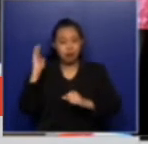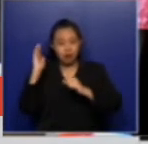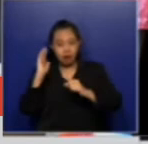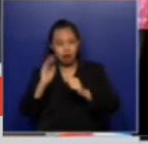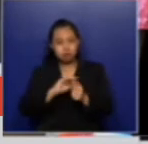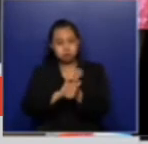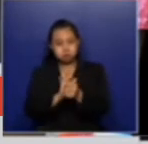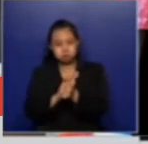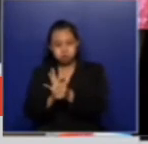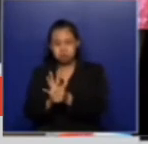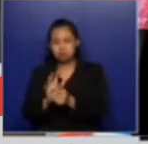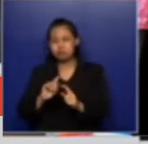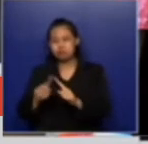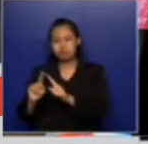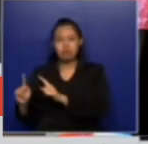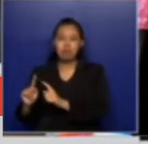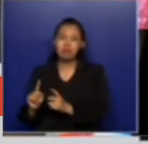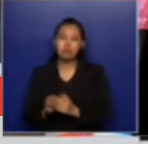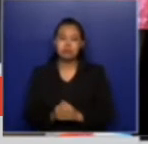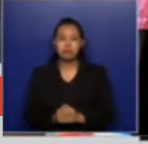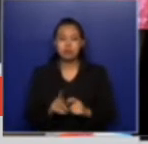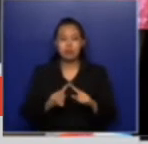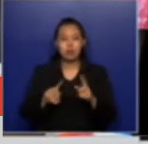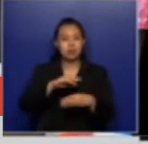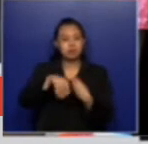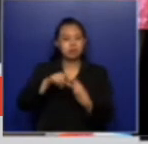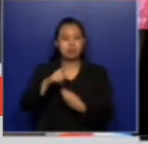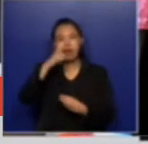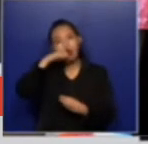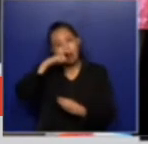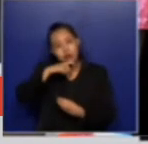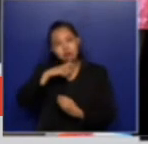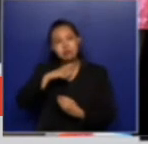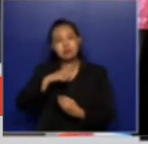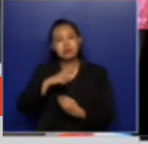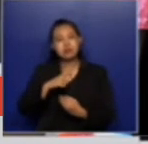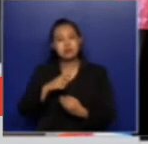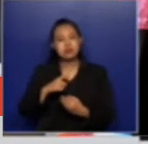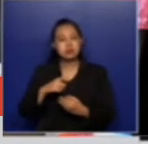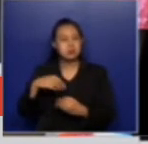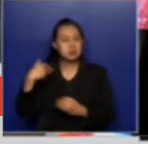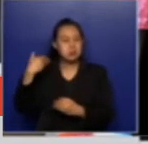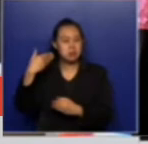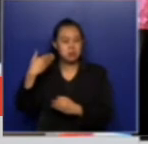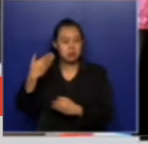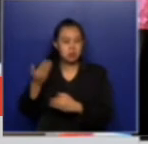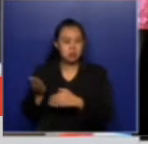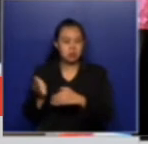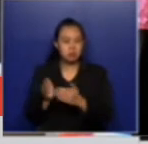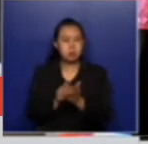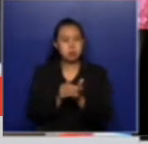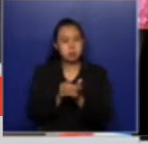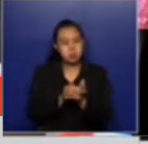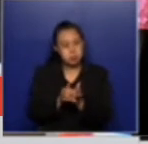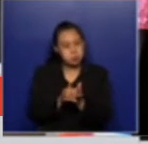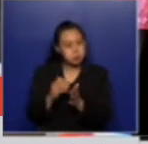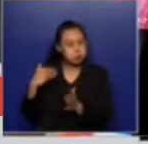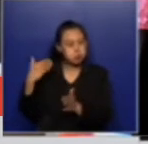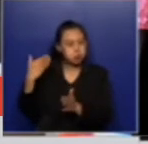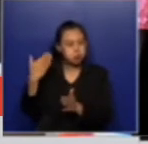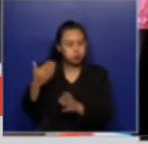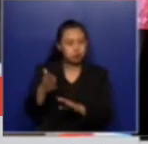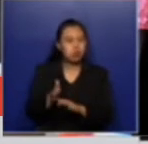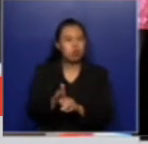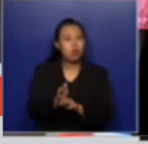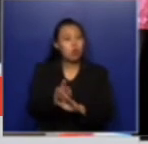โควิดแต่จริงๆเศรษฐกิจของในประเทศไทยเนี่ยมันเริ่มจะล้มเหลวอ่อนแอก่อนที่โควิ